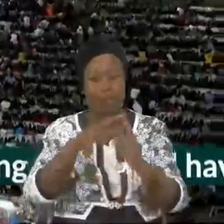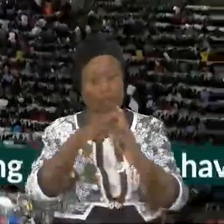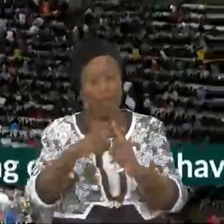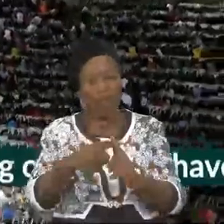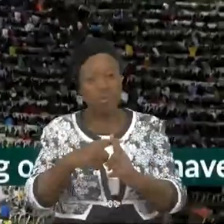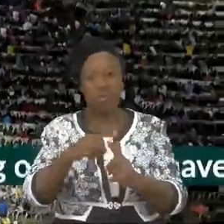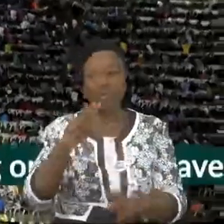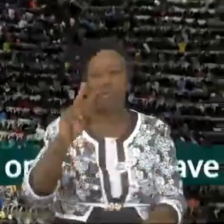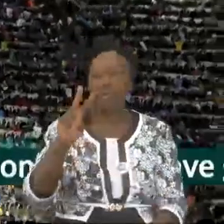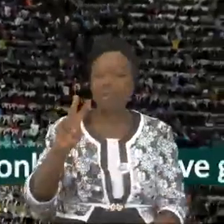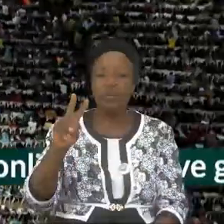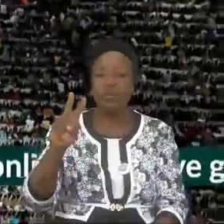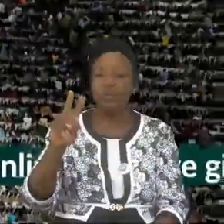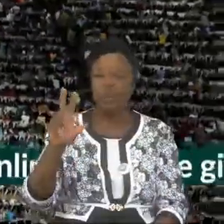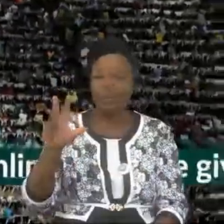234-91-54-44-92-63. Plus